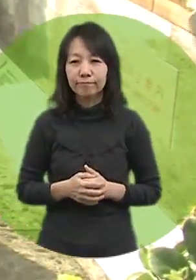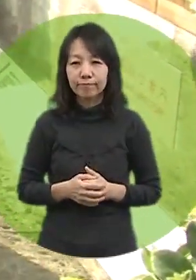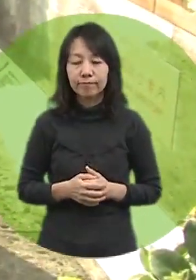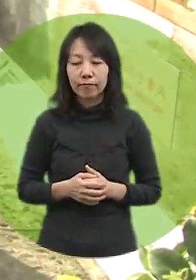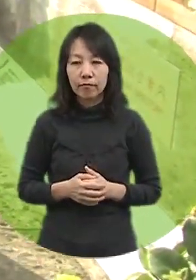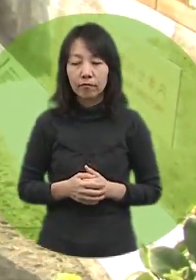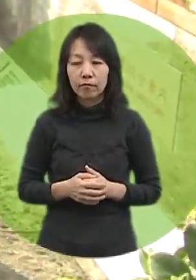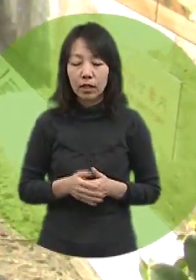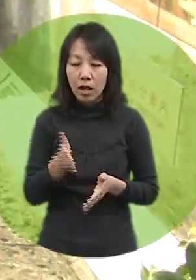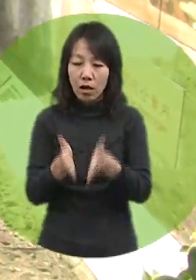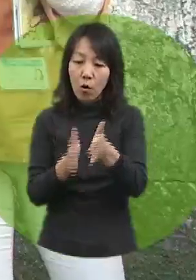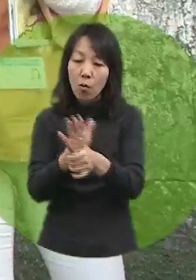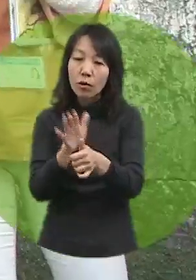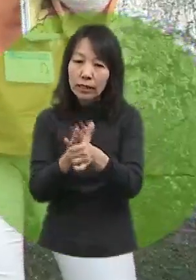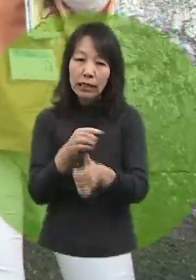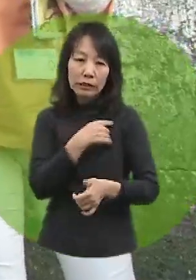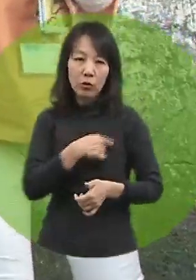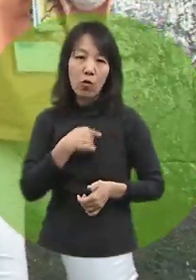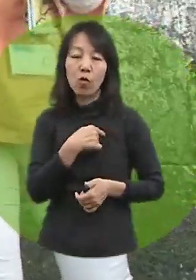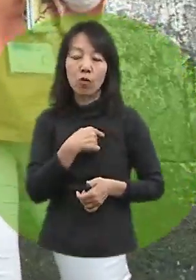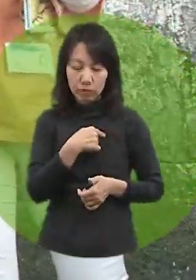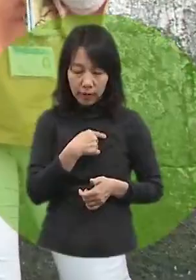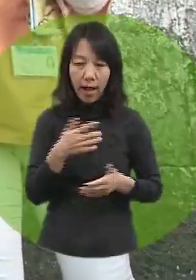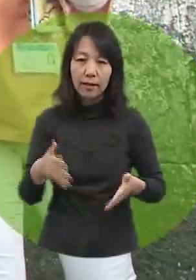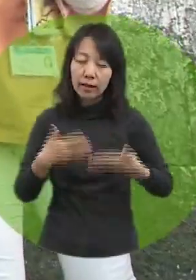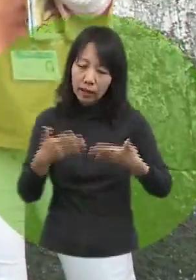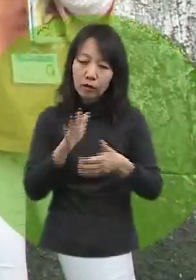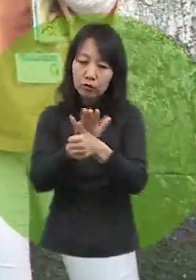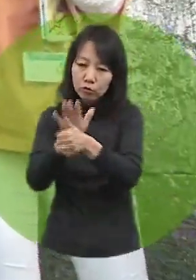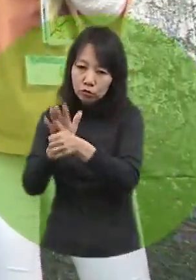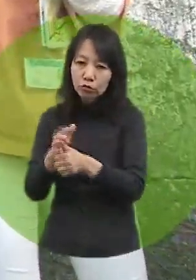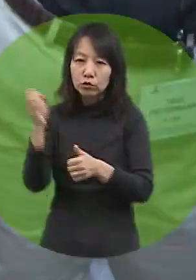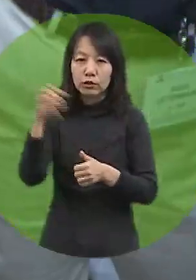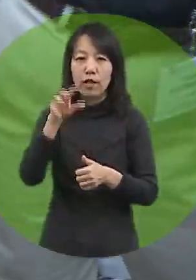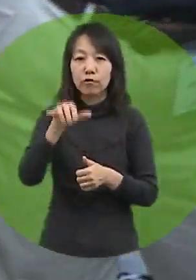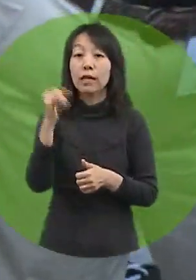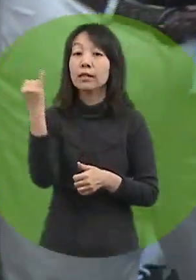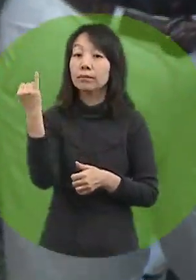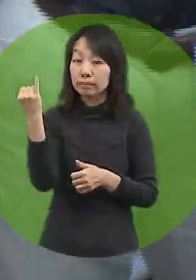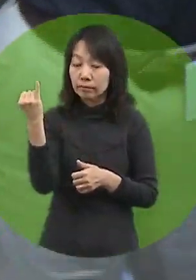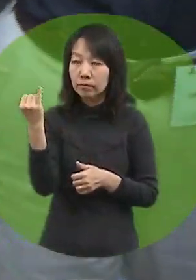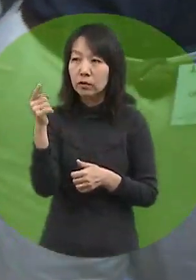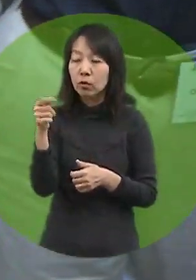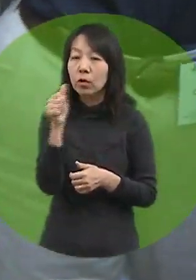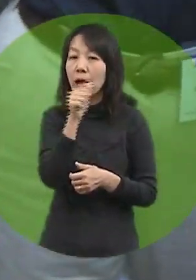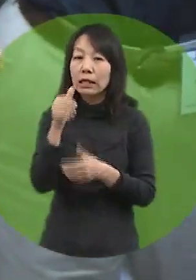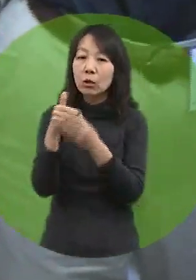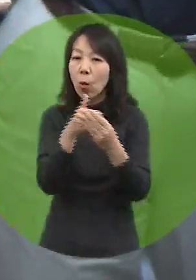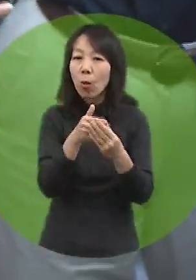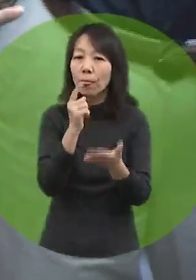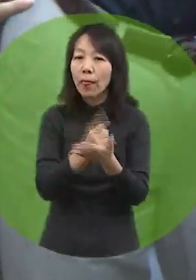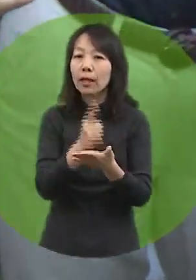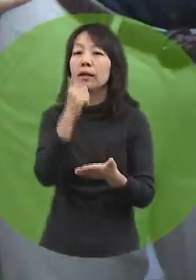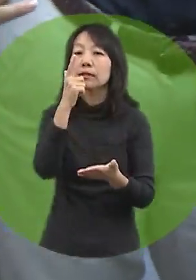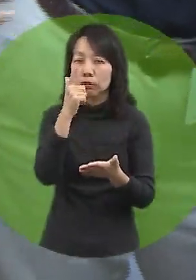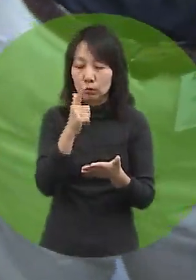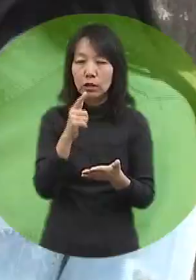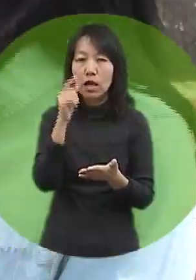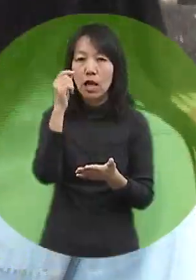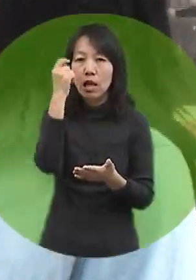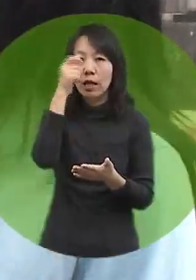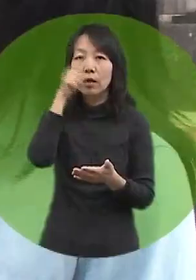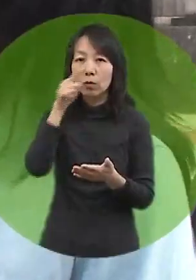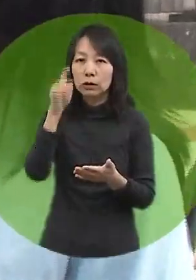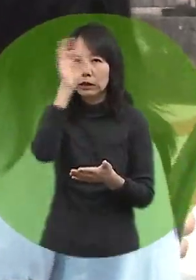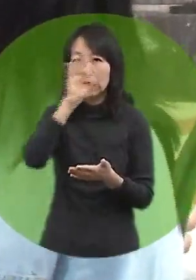ね。おもてなしの気持ちで温かく接するテリアさん。こうしたガイドさんだけではなく、外国人観光客の皆さ